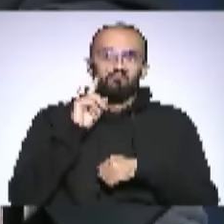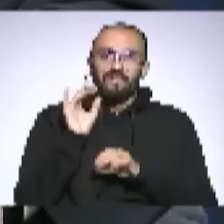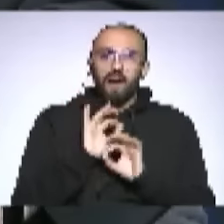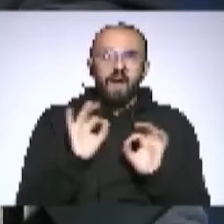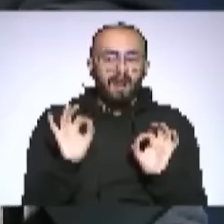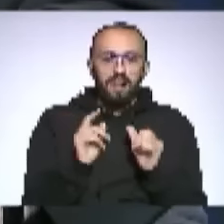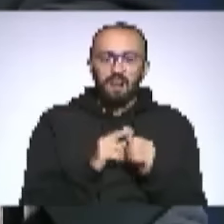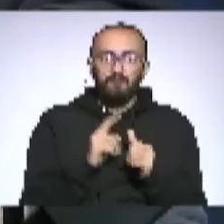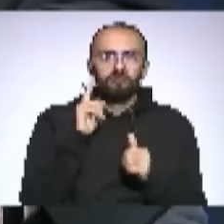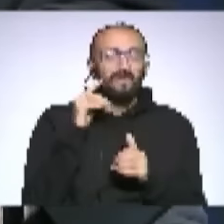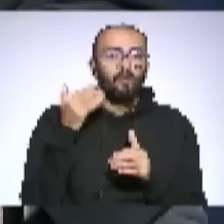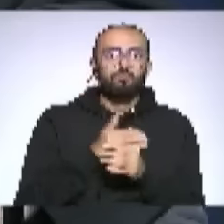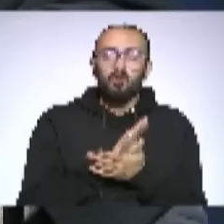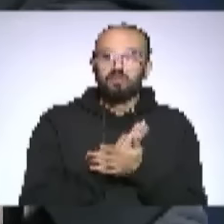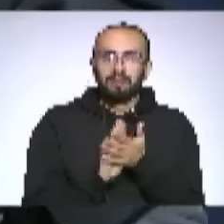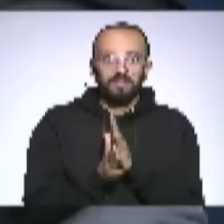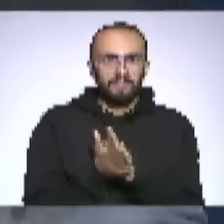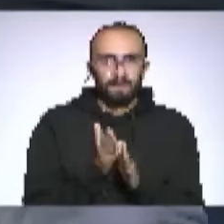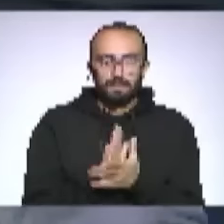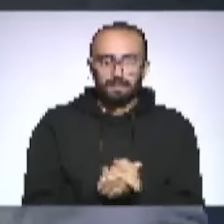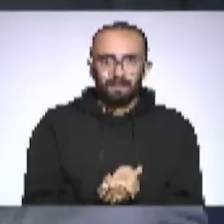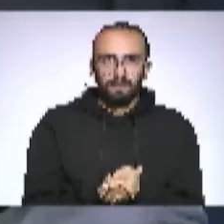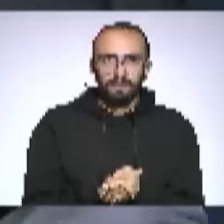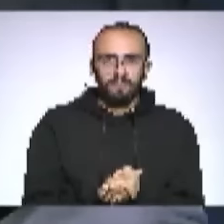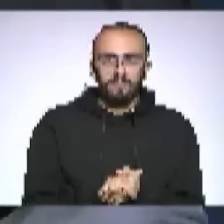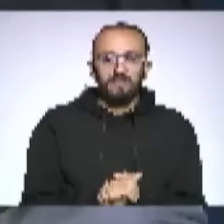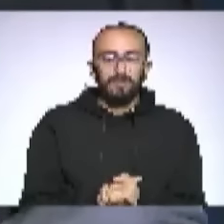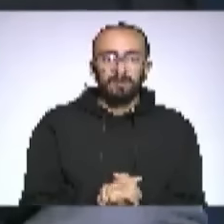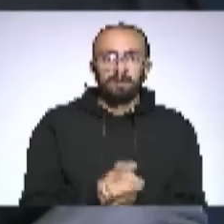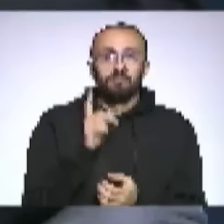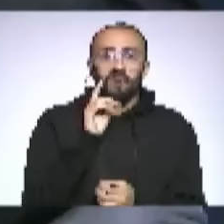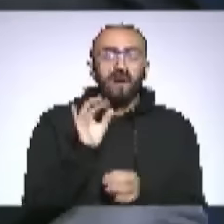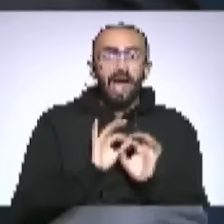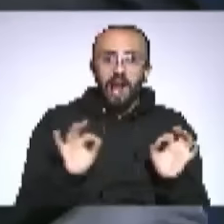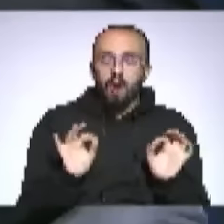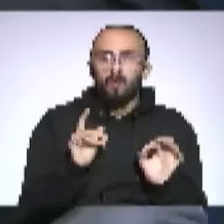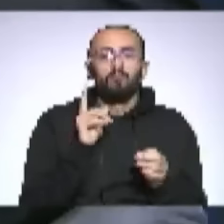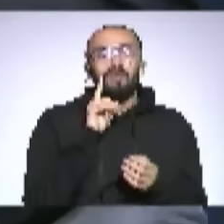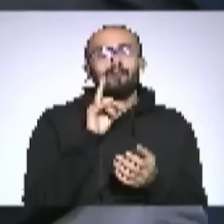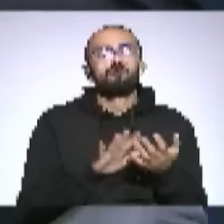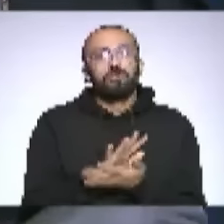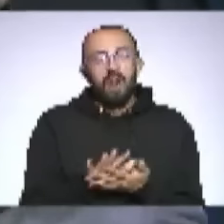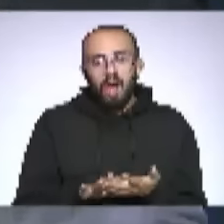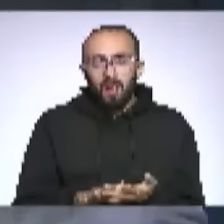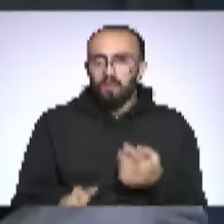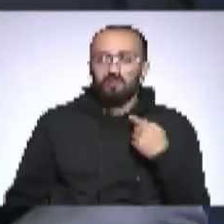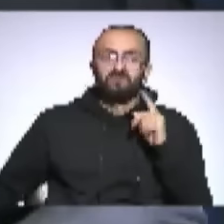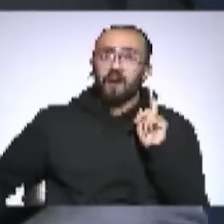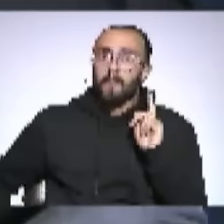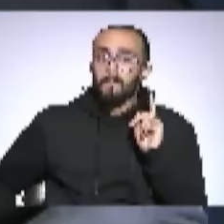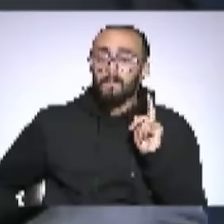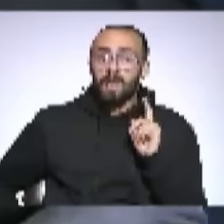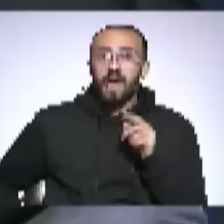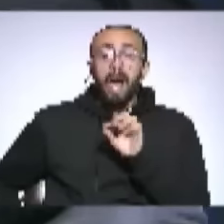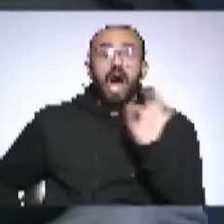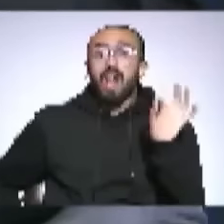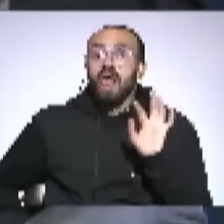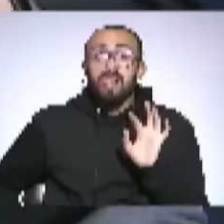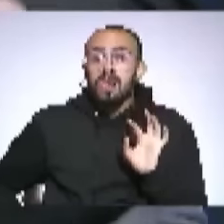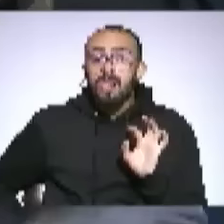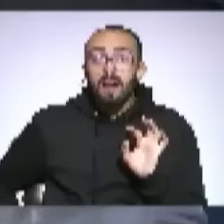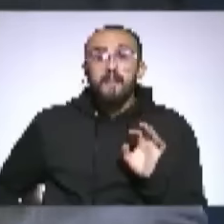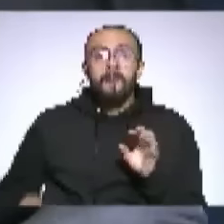تتدخل فيها خالص مش عارفه تتدخل ولا مش عارفه تحل مش احنا بس مش عارفه تحل يعني